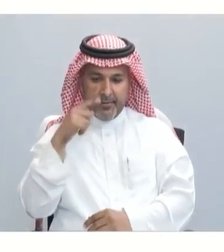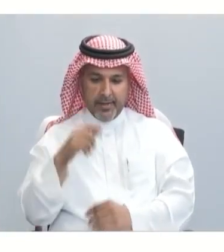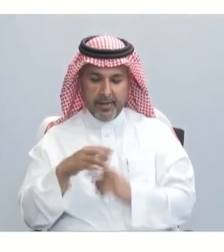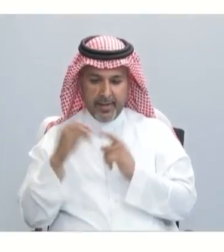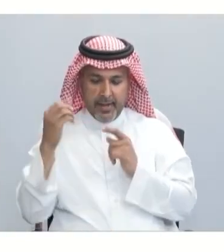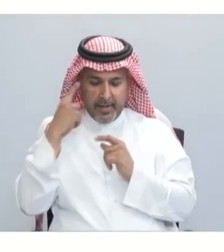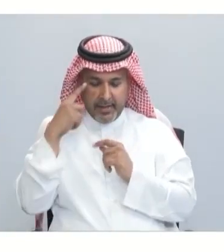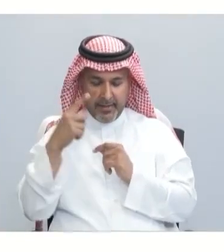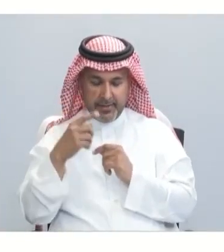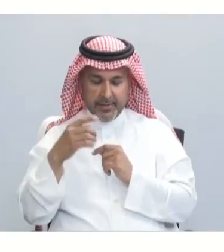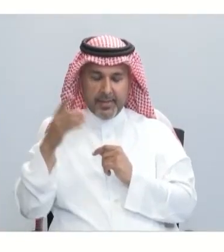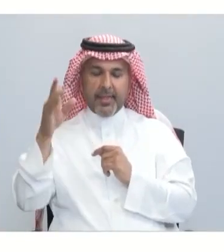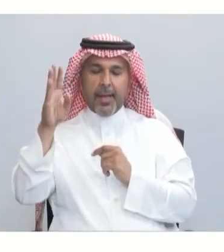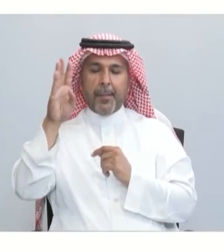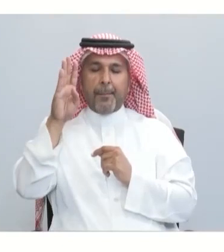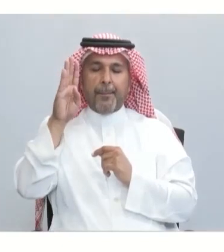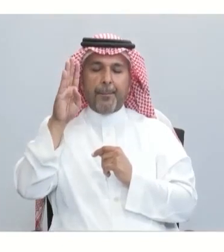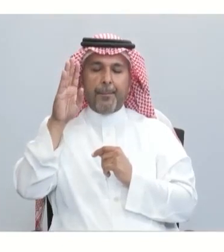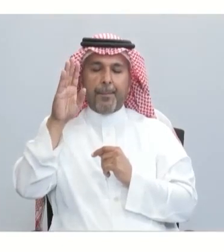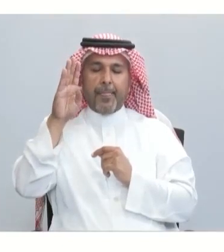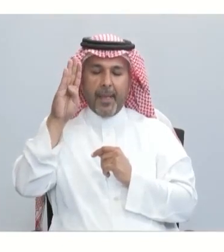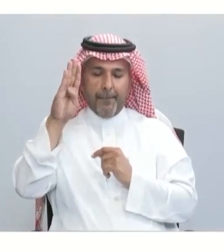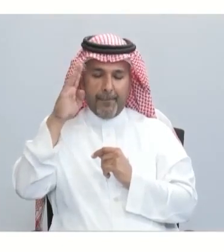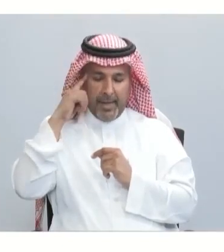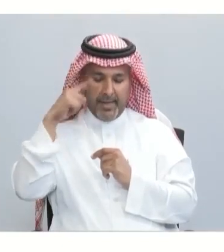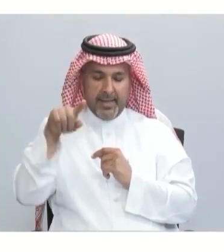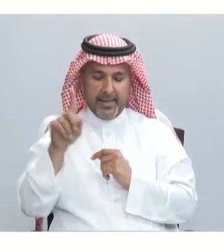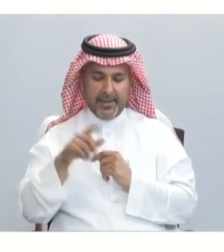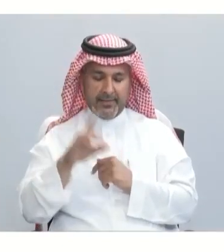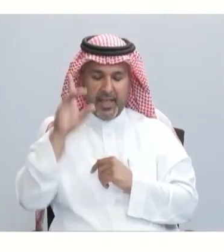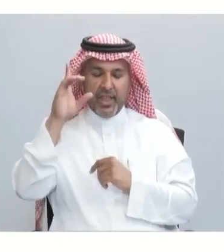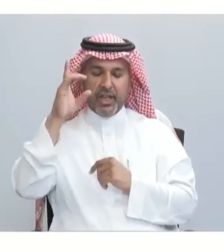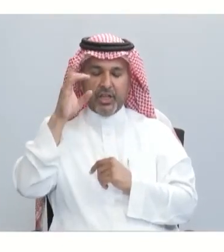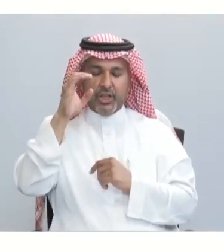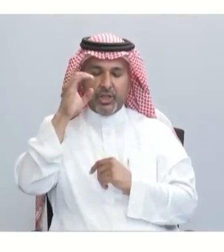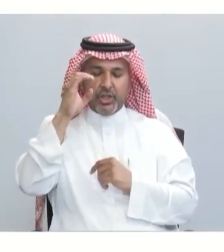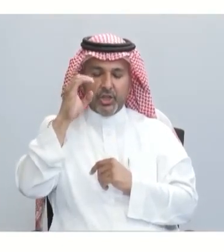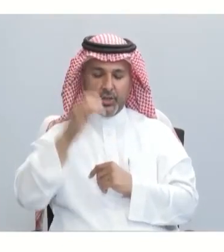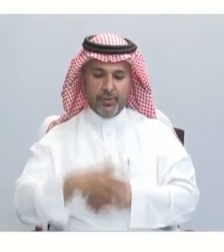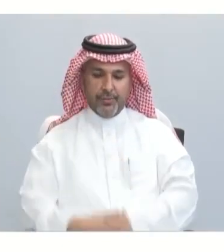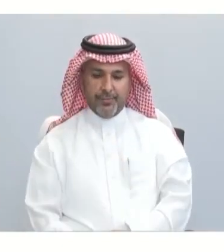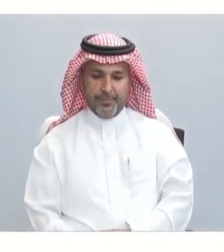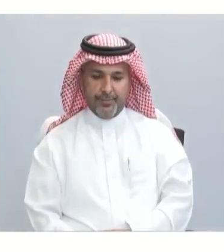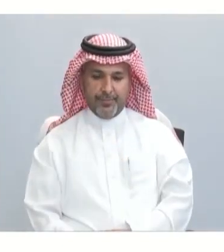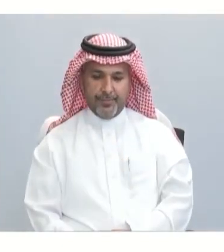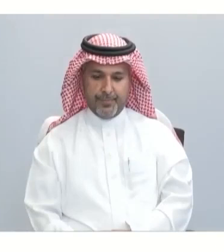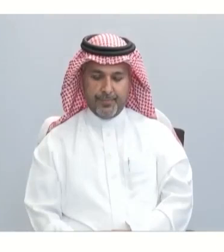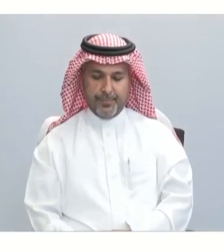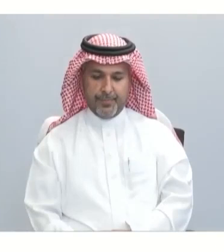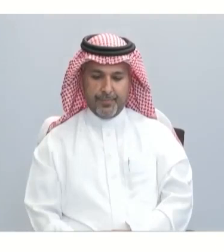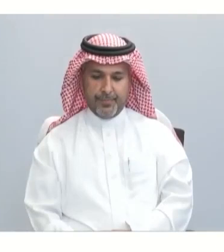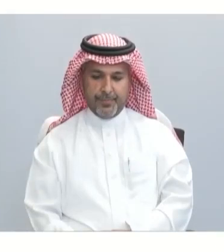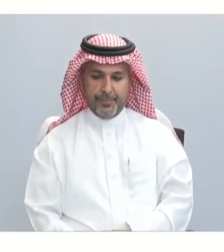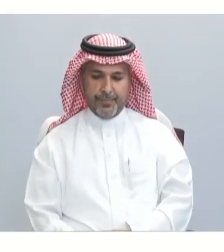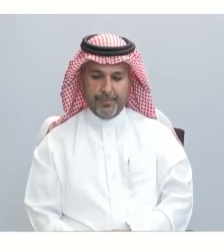من مضروبه في دي ناص 5 في الخارج ما في توزيع هنا في الموضوع فمعناته هي الحل الصحيح طيب هنا ايضا